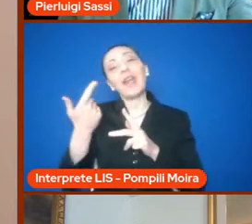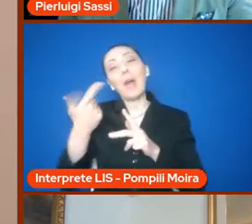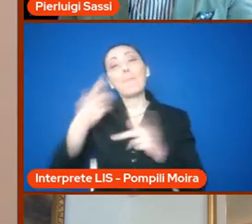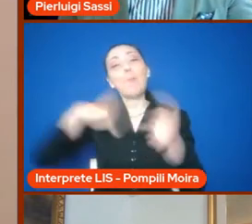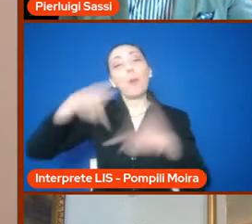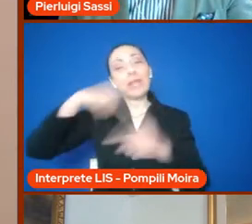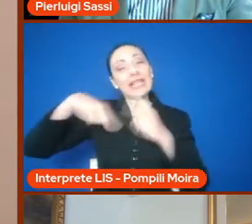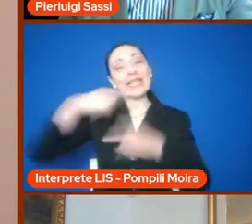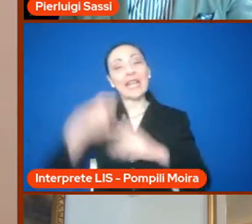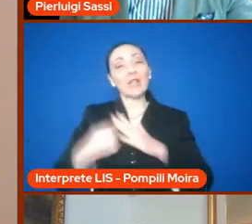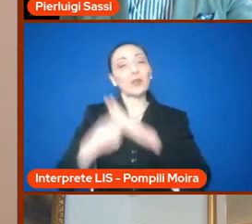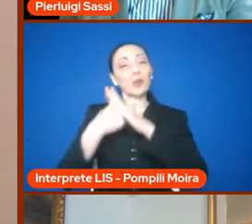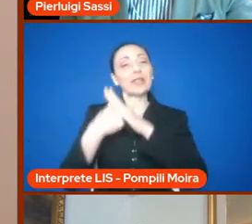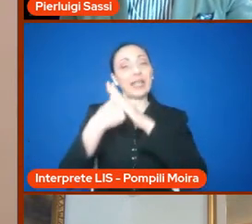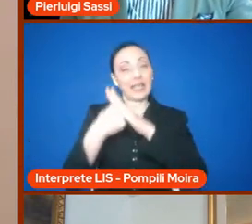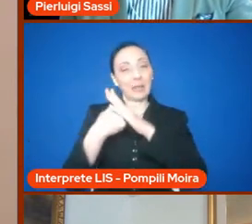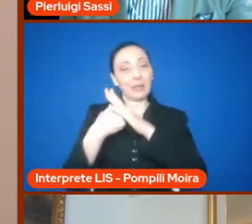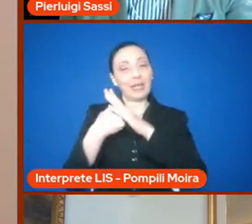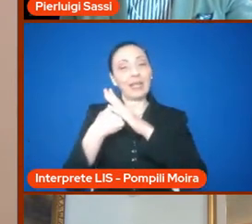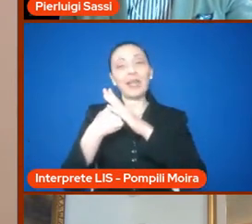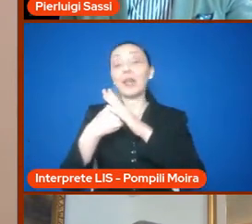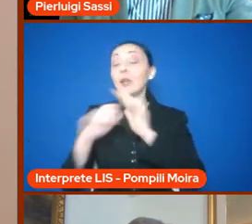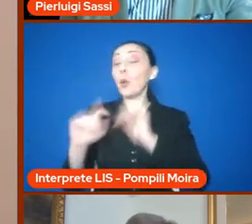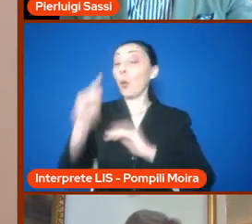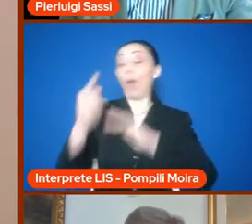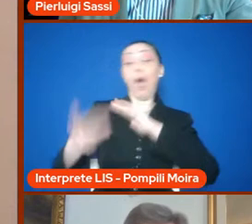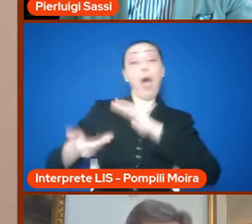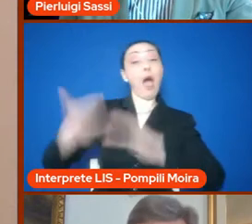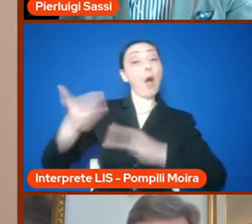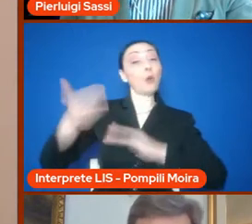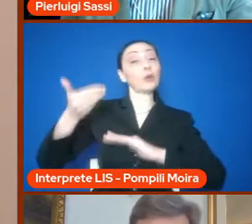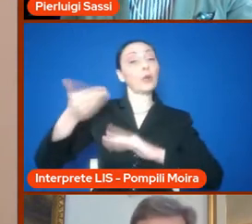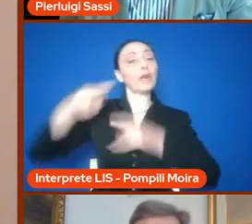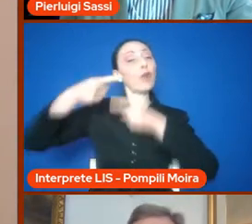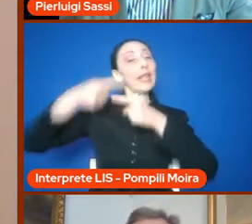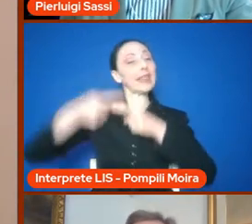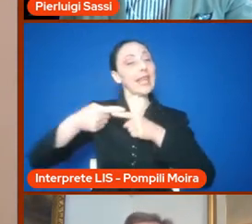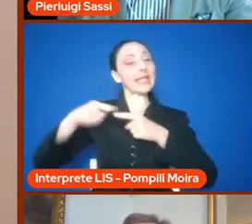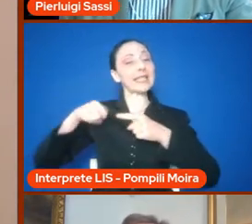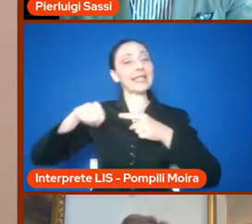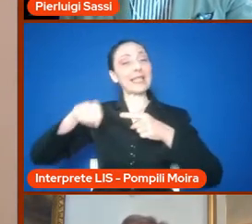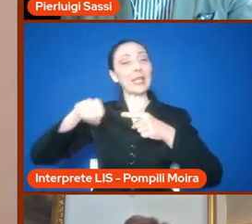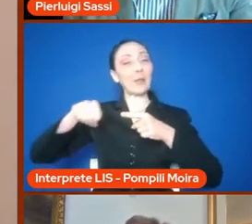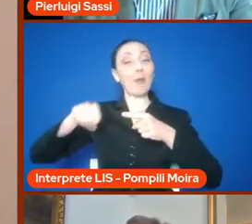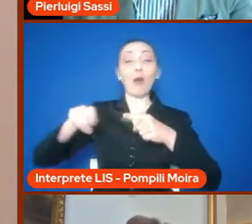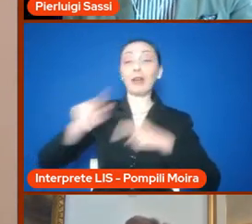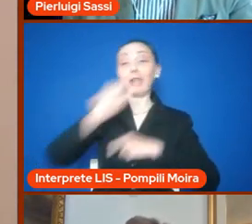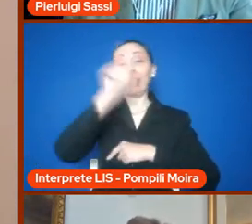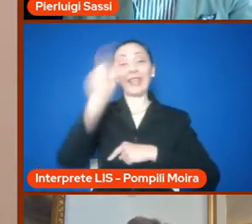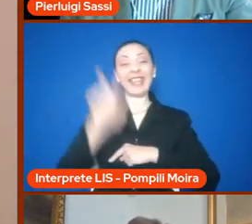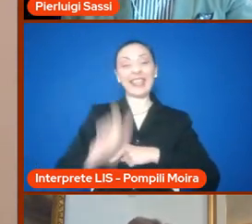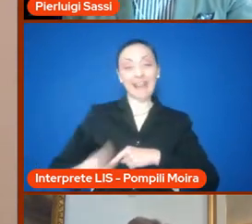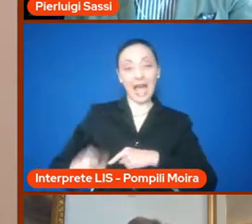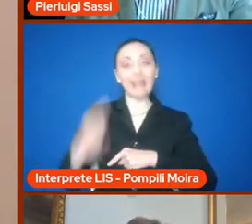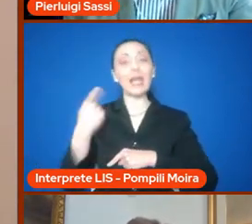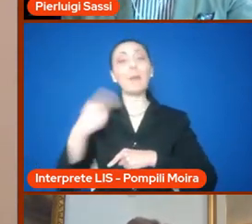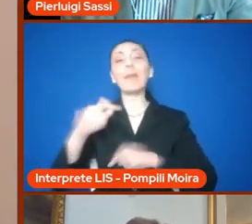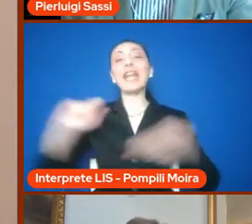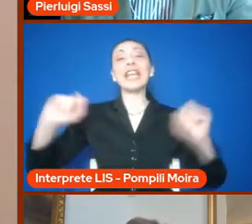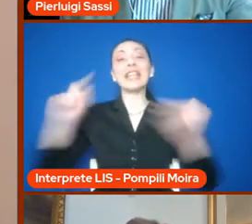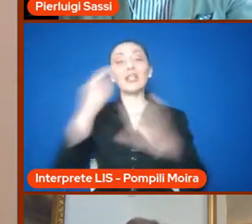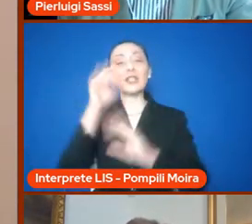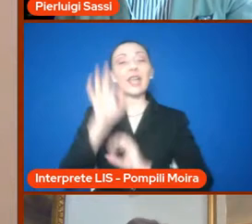già insomma uno dei più autorevoli testimoni nel nostro paese dei 17 obiettivi dell'Agenda